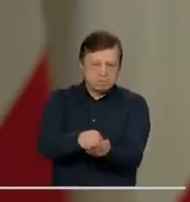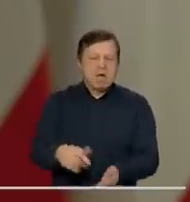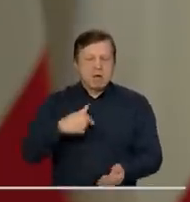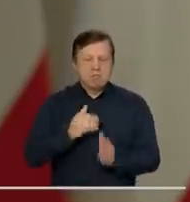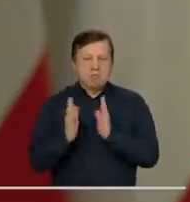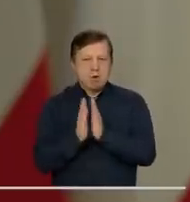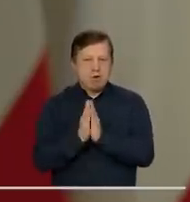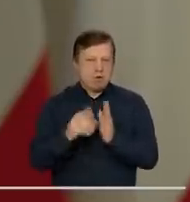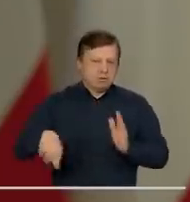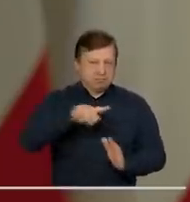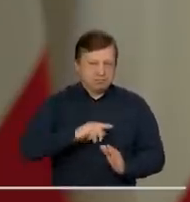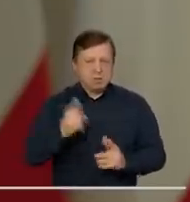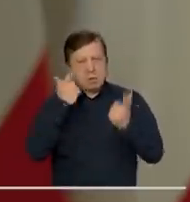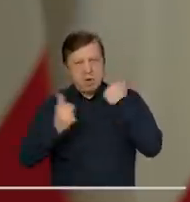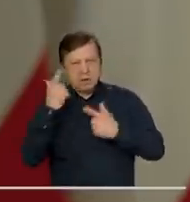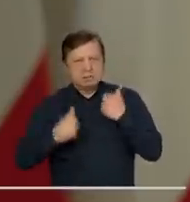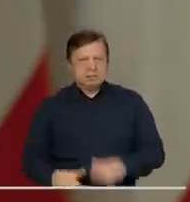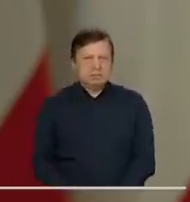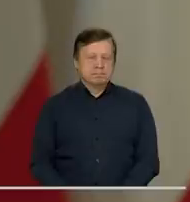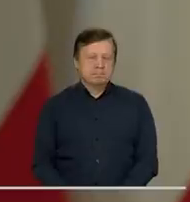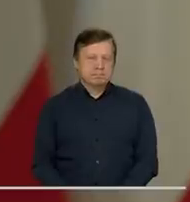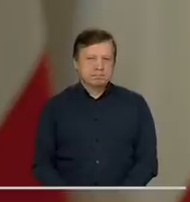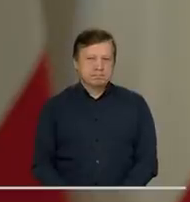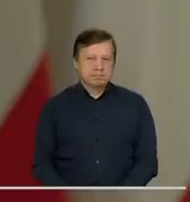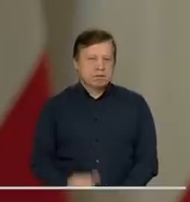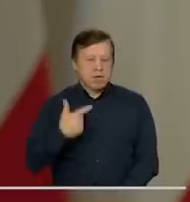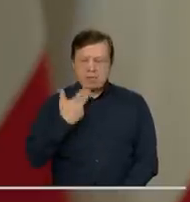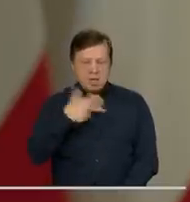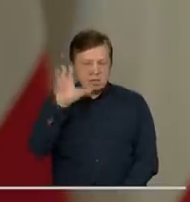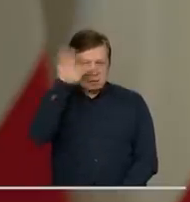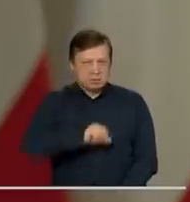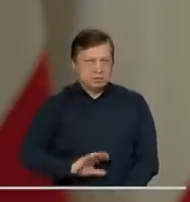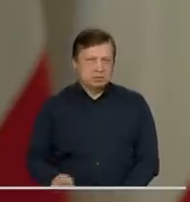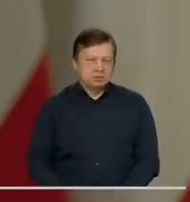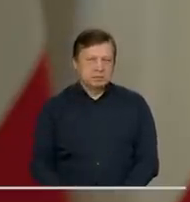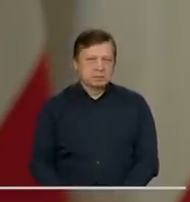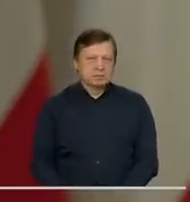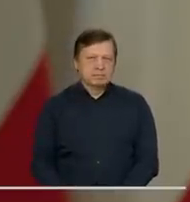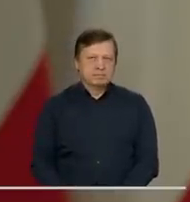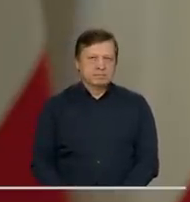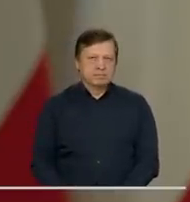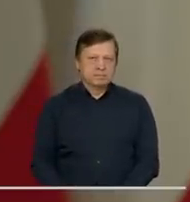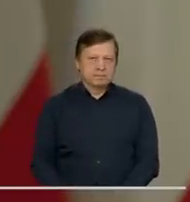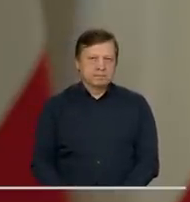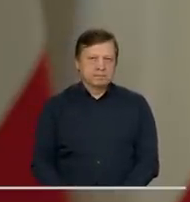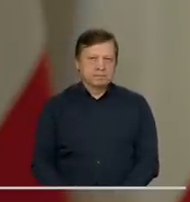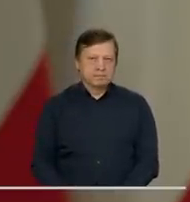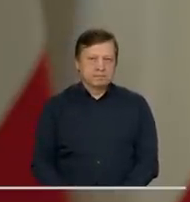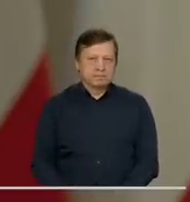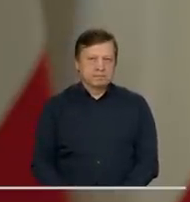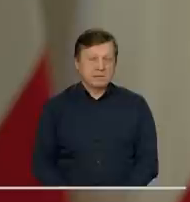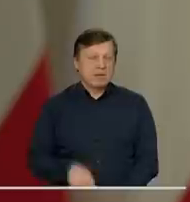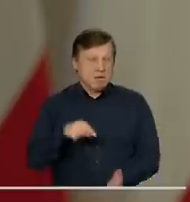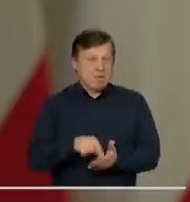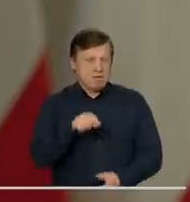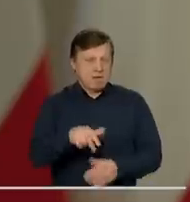się. Płakaliśmy. Nigdy tego nie zapomnę. tamtych